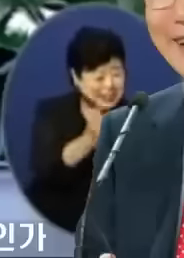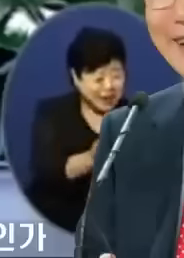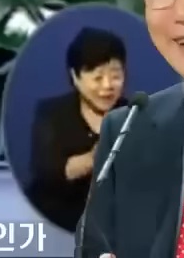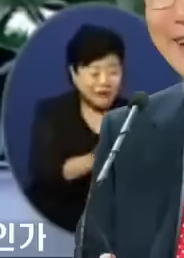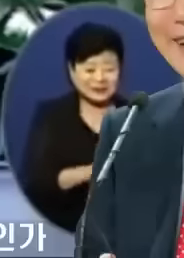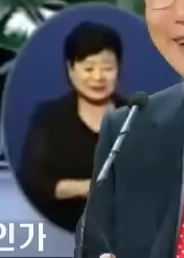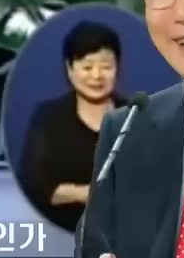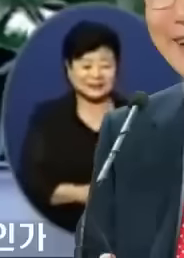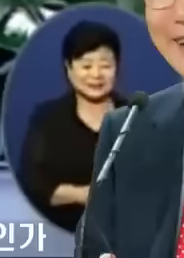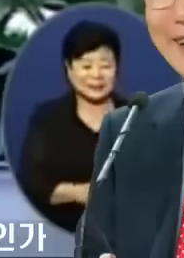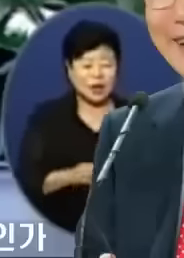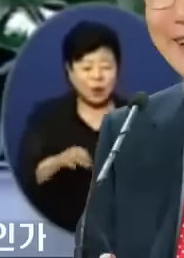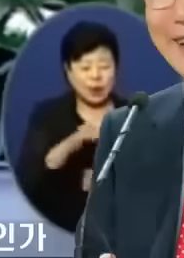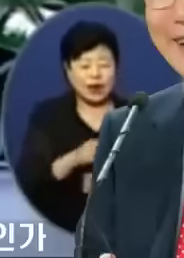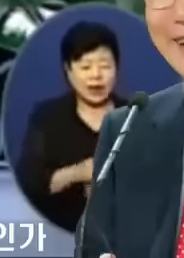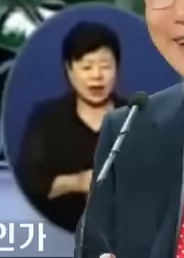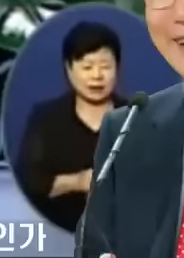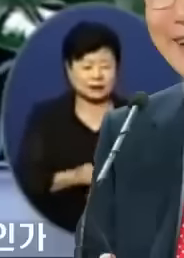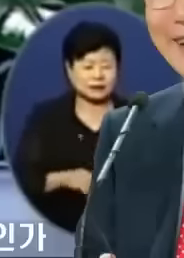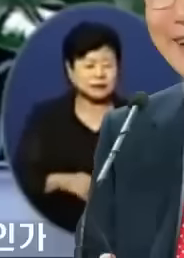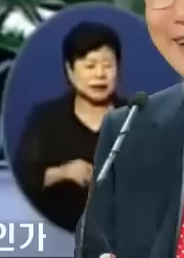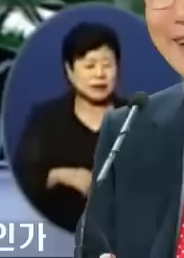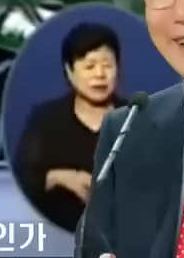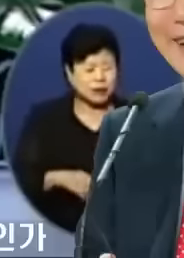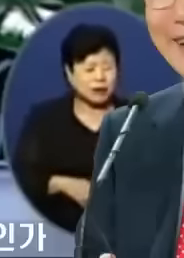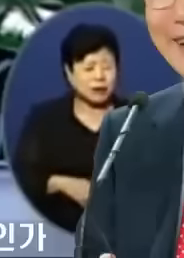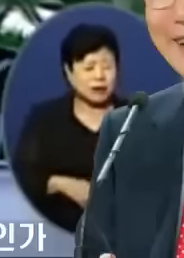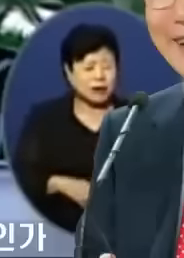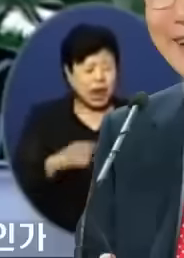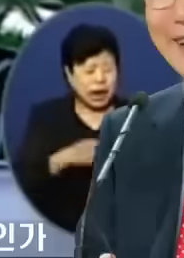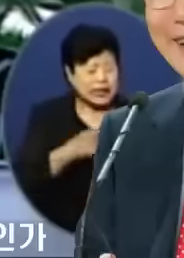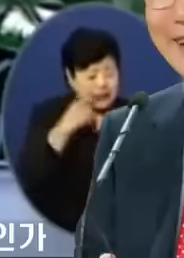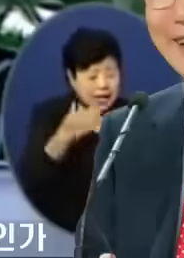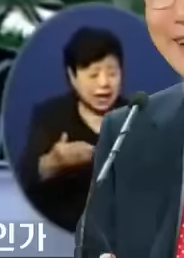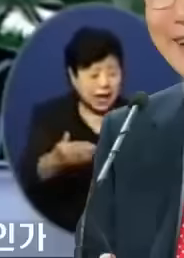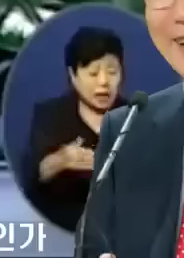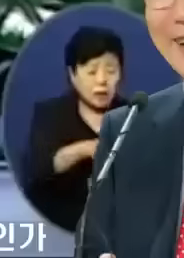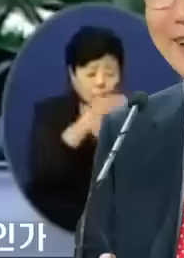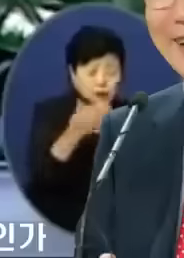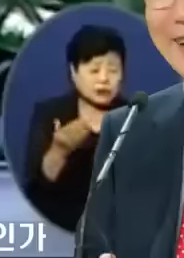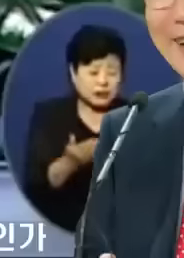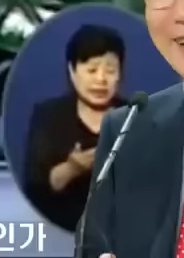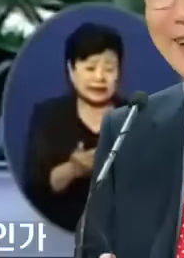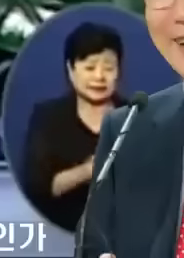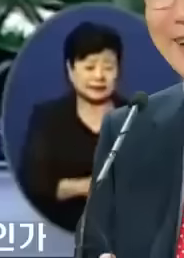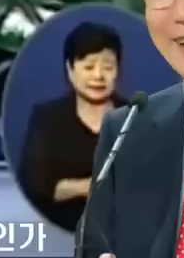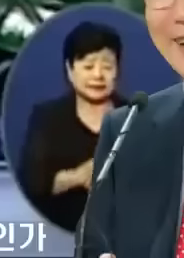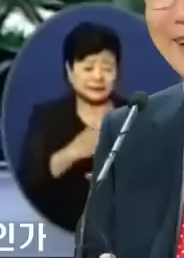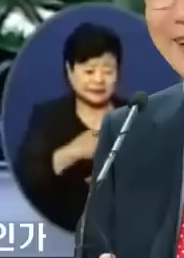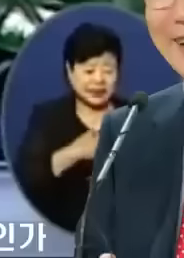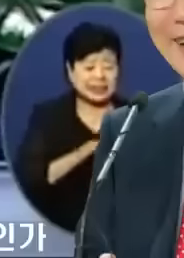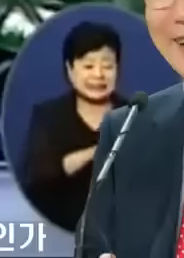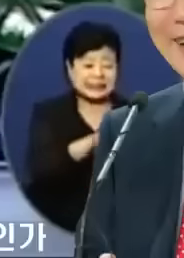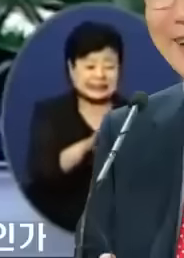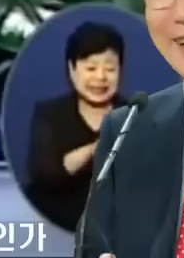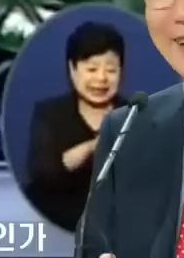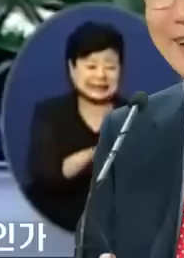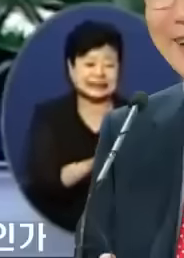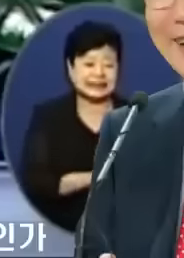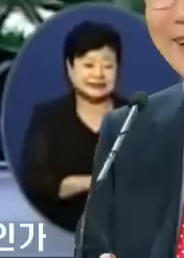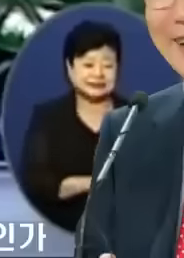것입니다. 환난이나 공고나 적신이나 기근이나 위험이나 칼이랴 이 모든 일에 나를 사랑하는